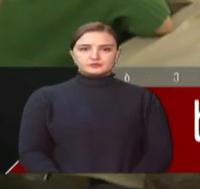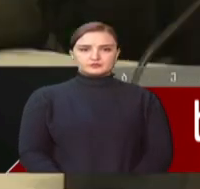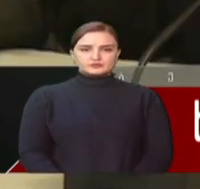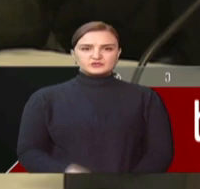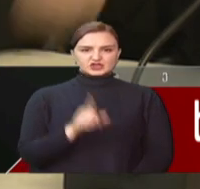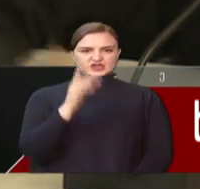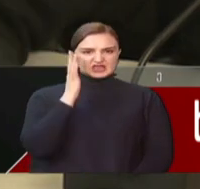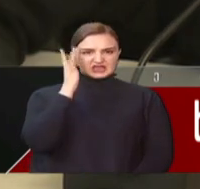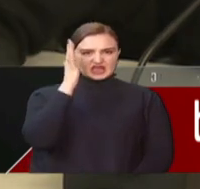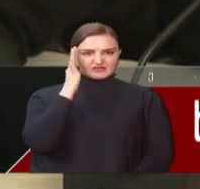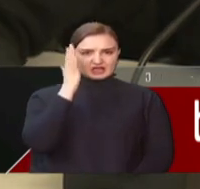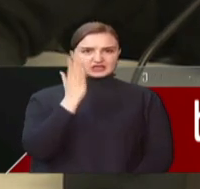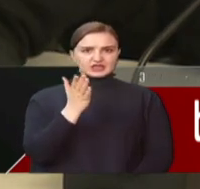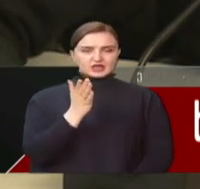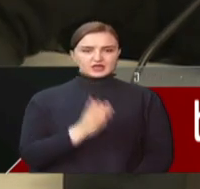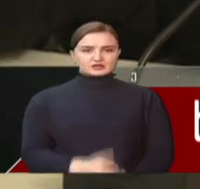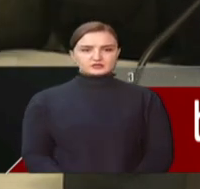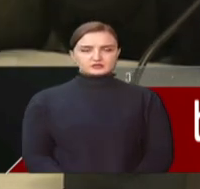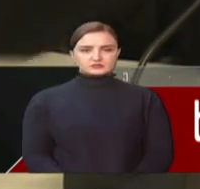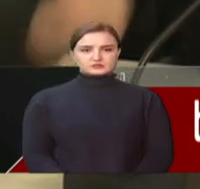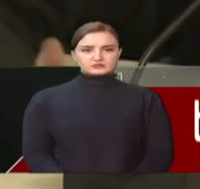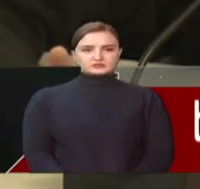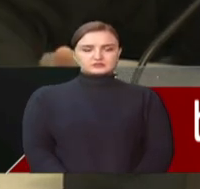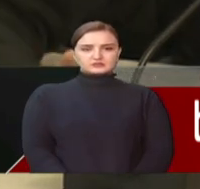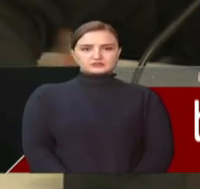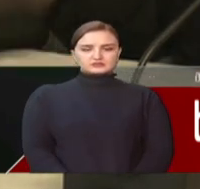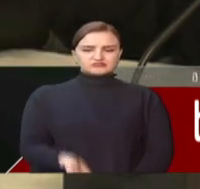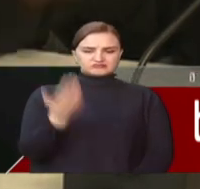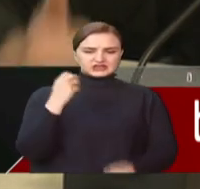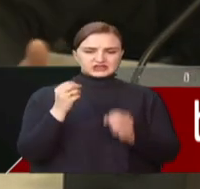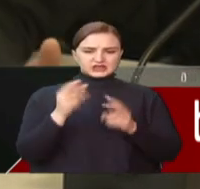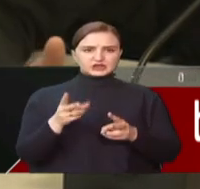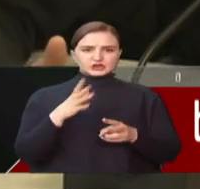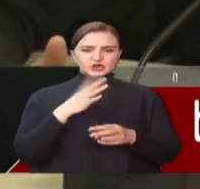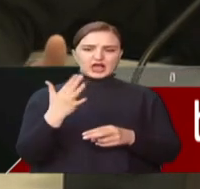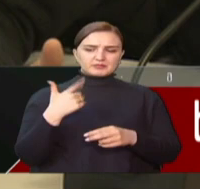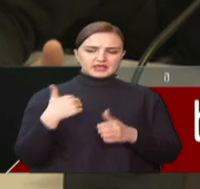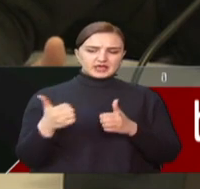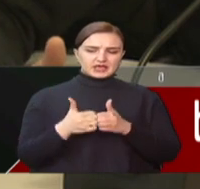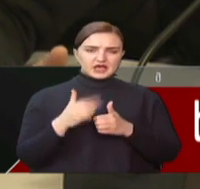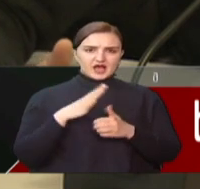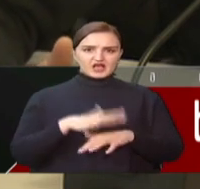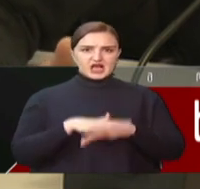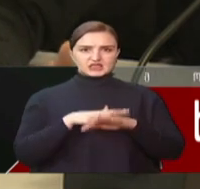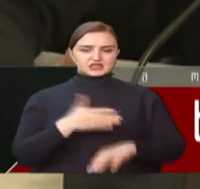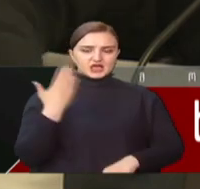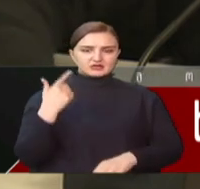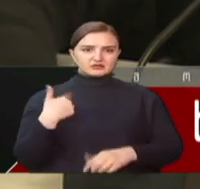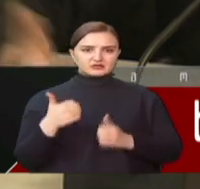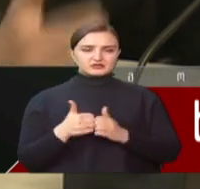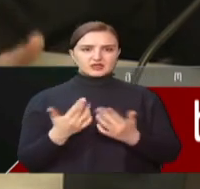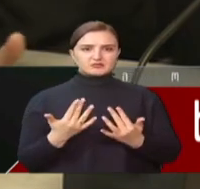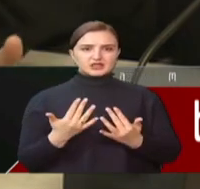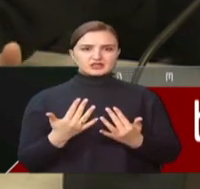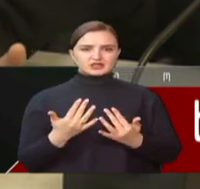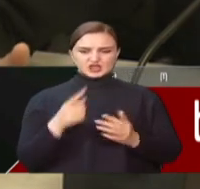შეთავხეთ იქ! იმერლის შენობა რო დგას? საშიშირო იყო აქციაზე. რამდენი იდაკი ჩემთან ერთად მაშინ აქციაზე, აბა?